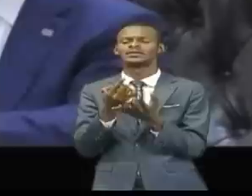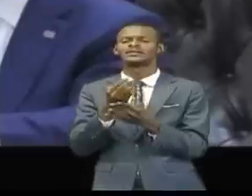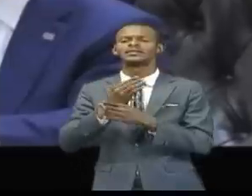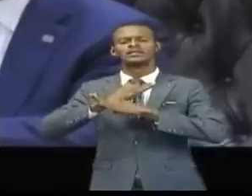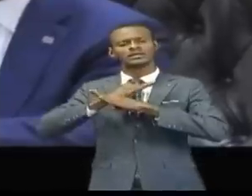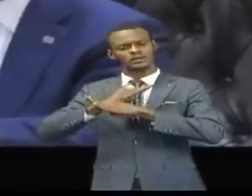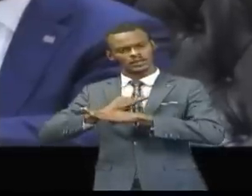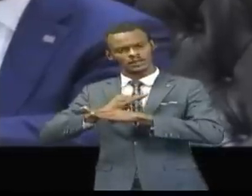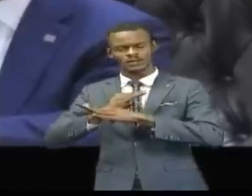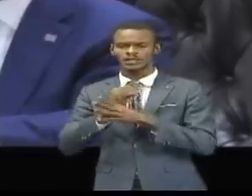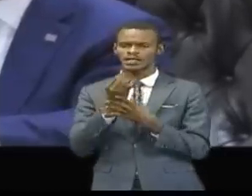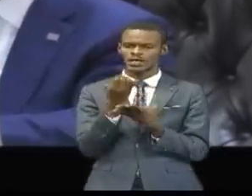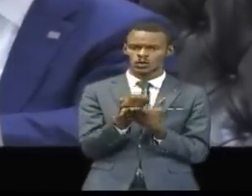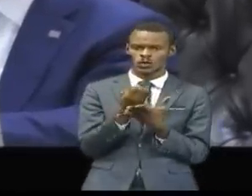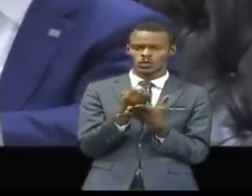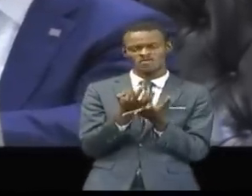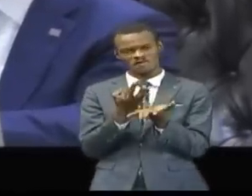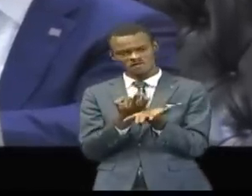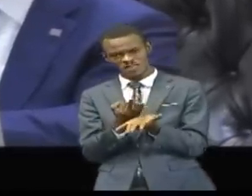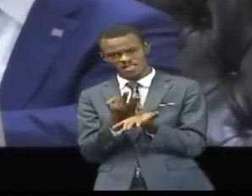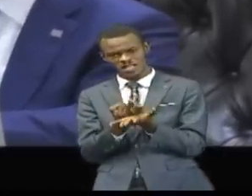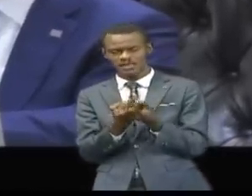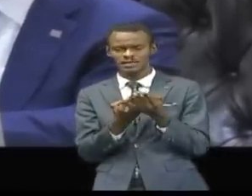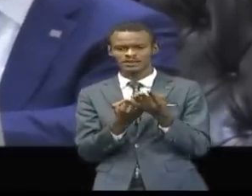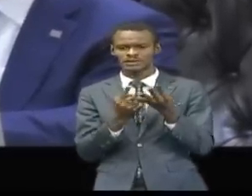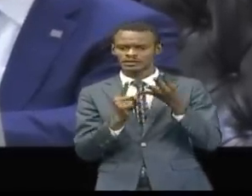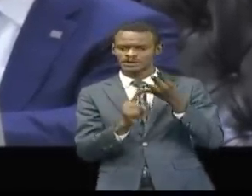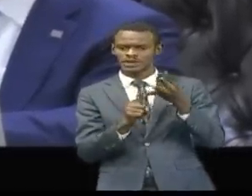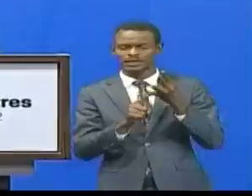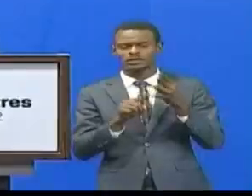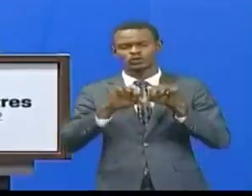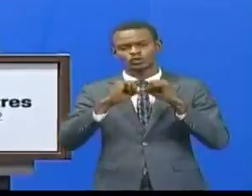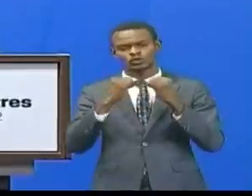Reconstruction. 4. Social et culturel.